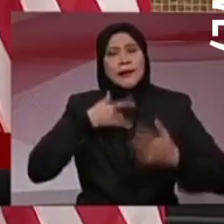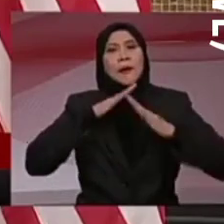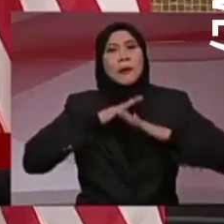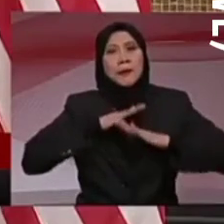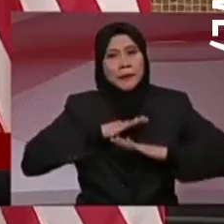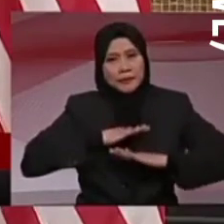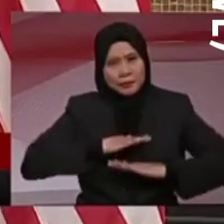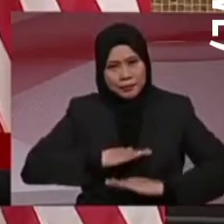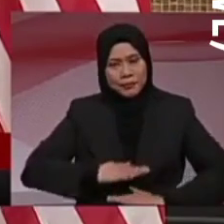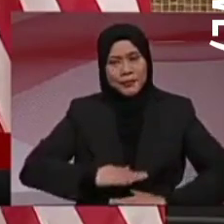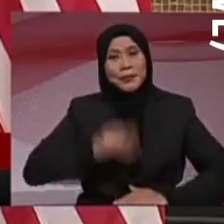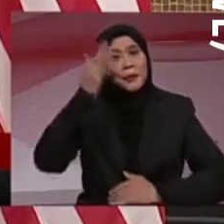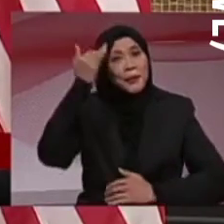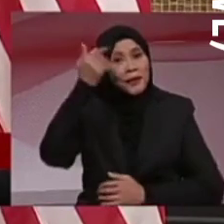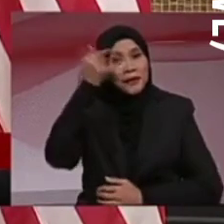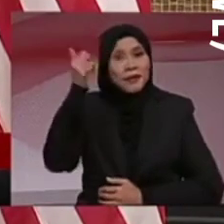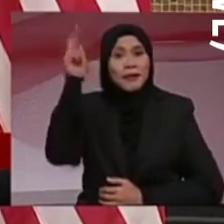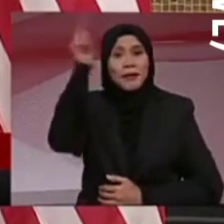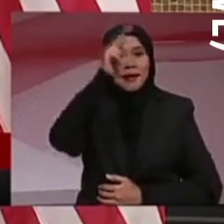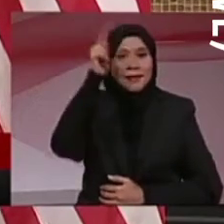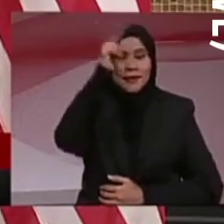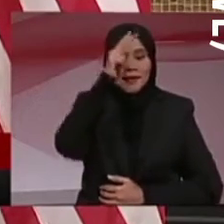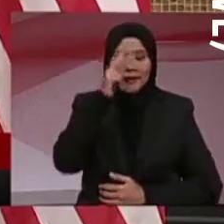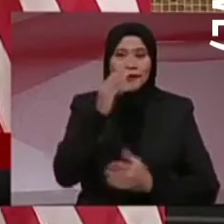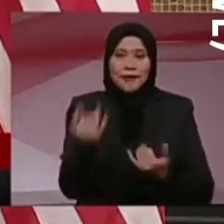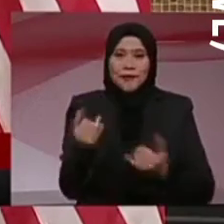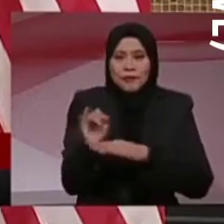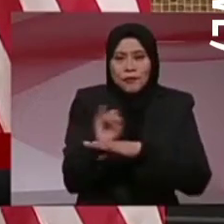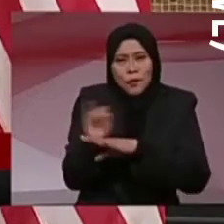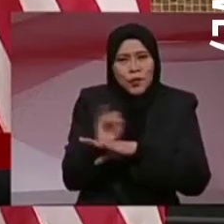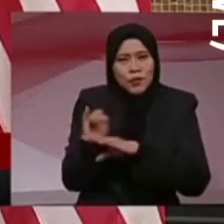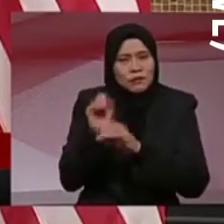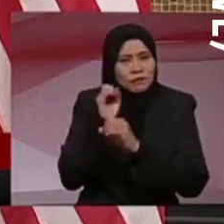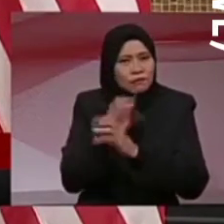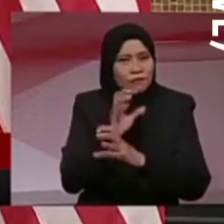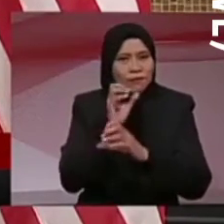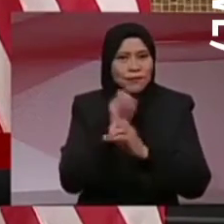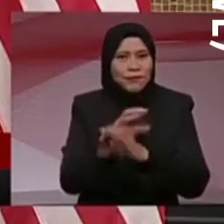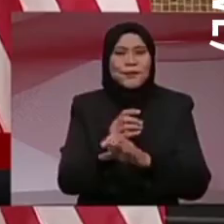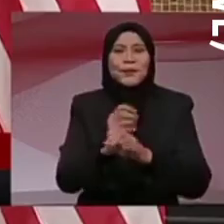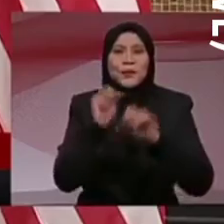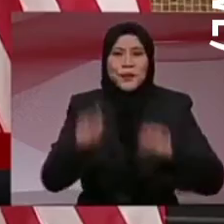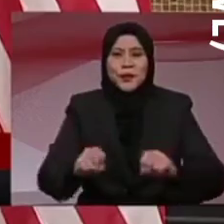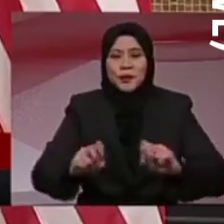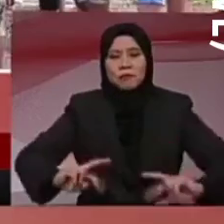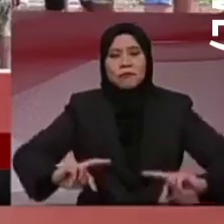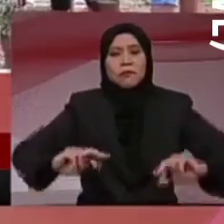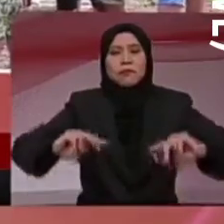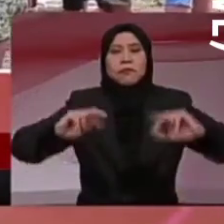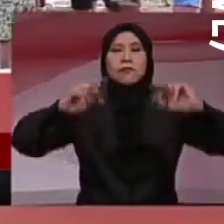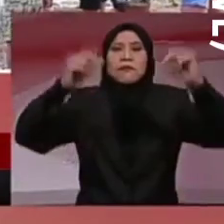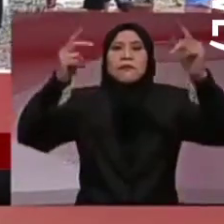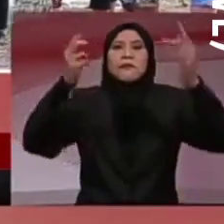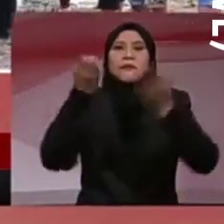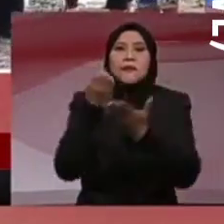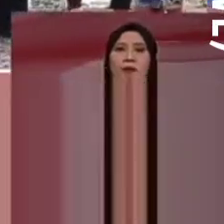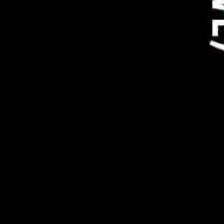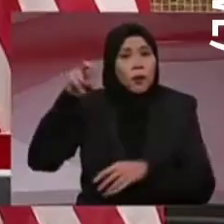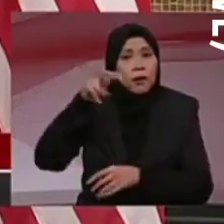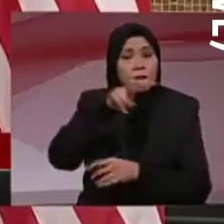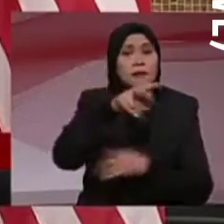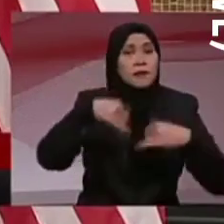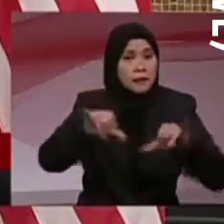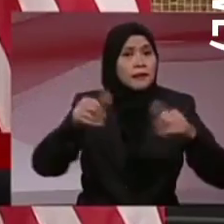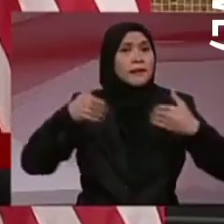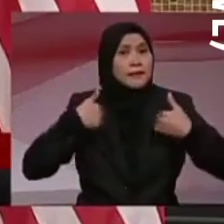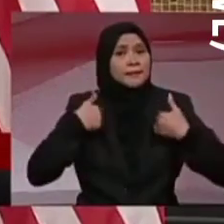sementara kerajaan dan PH industri berusaha untuk memulihkan semula ekonomi negara